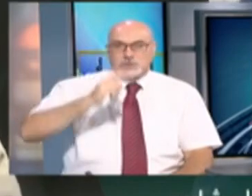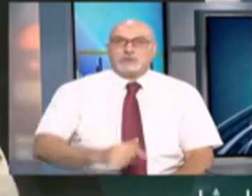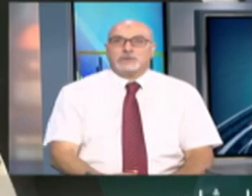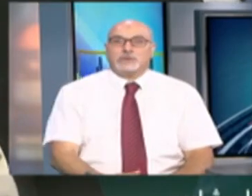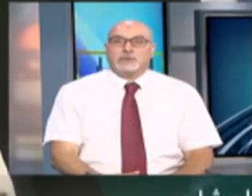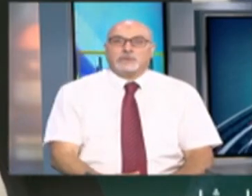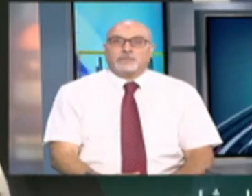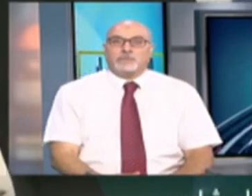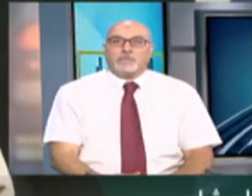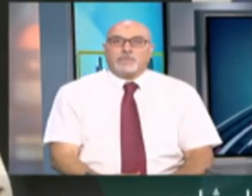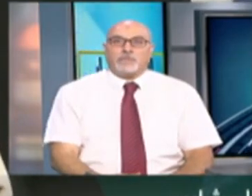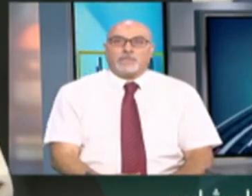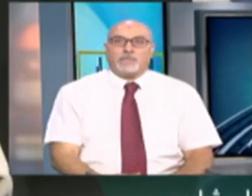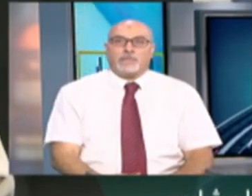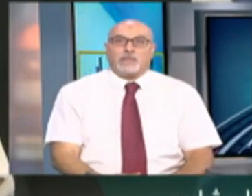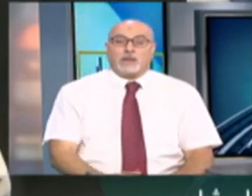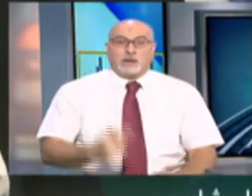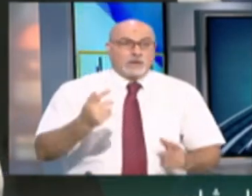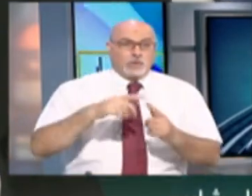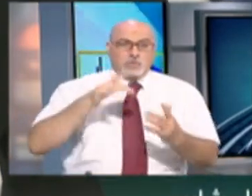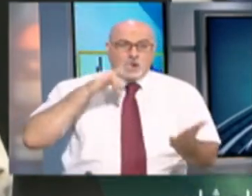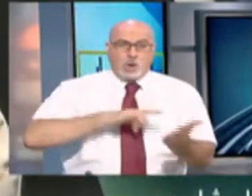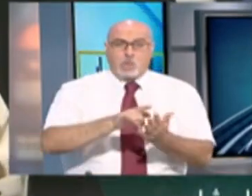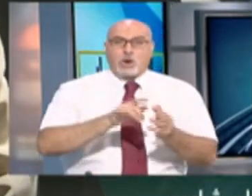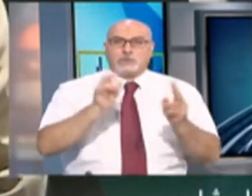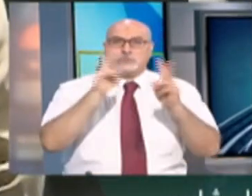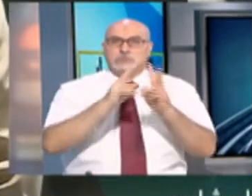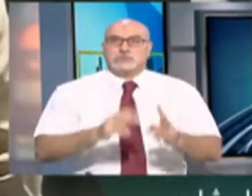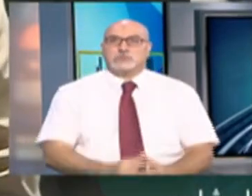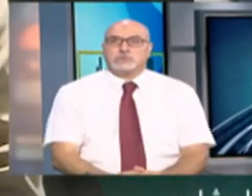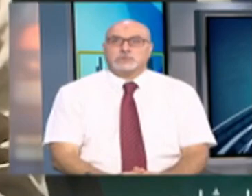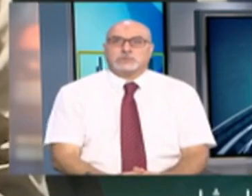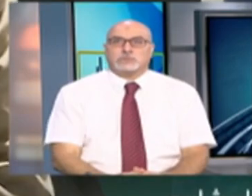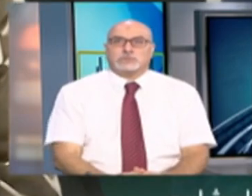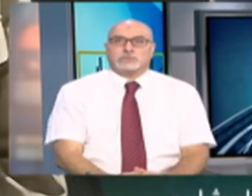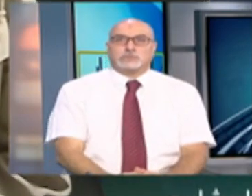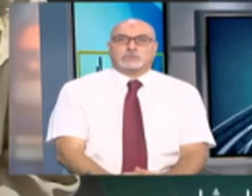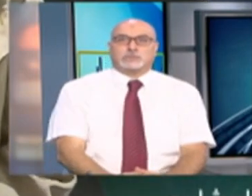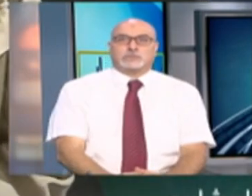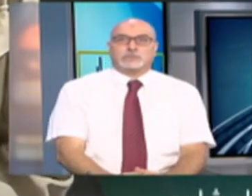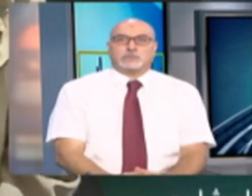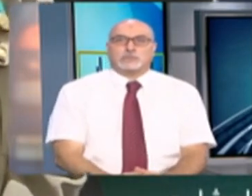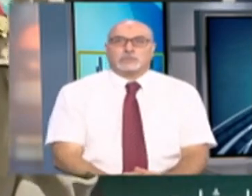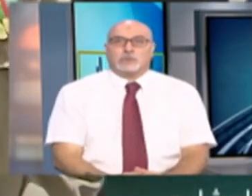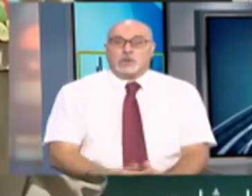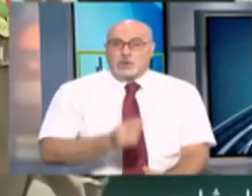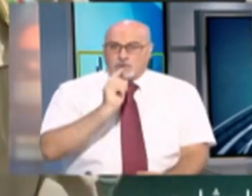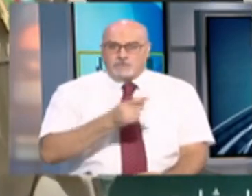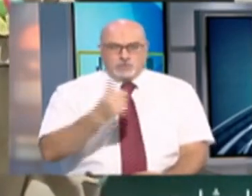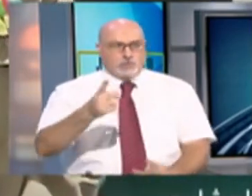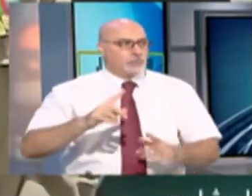ربما شو تشوف مطارات بالحجم نتاعنا، اي فودري سورتو ان اسبري جون كيما